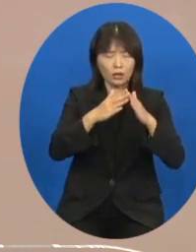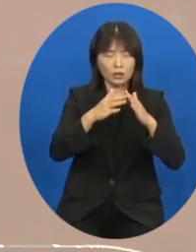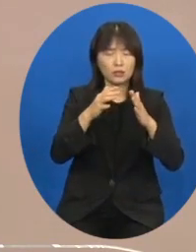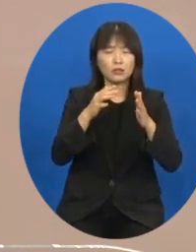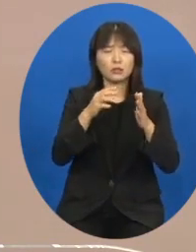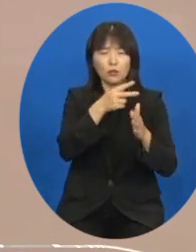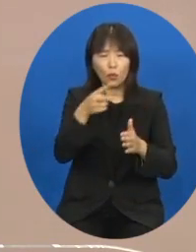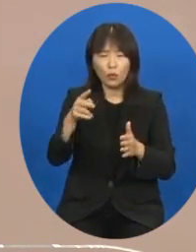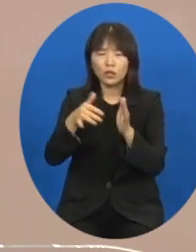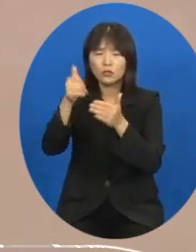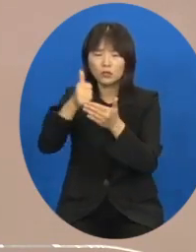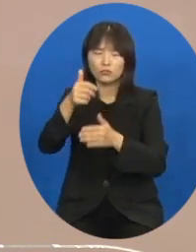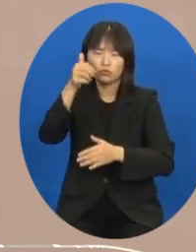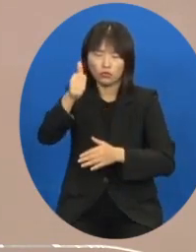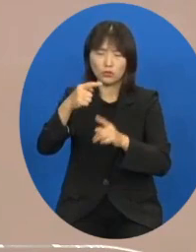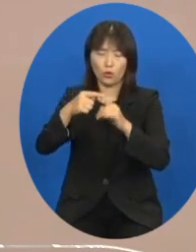것.